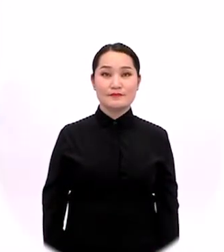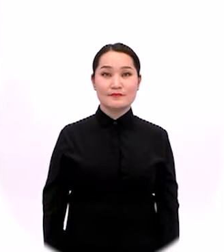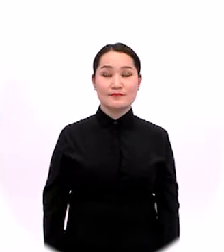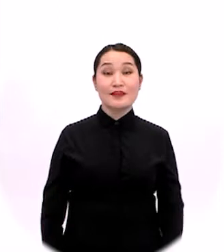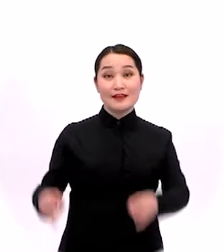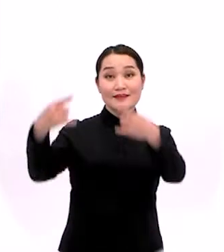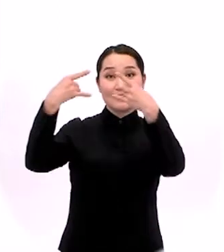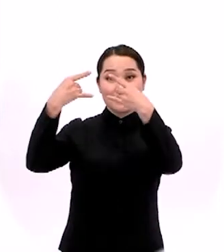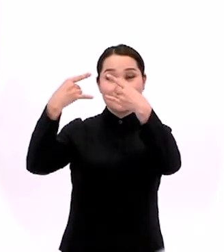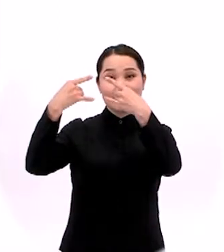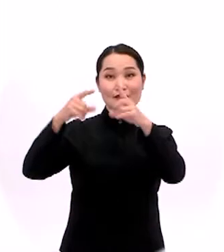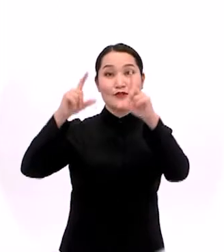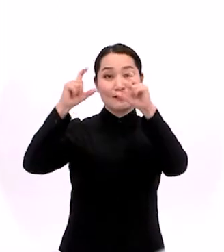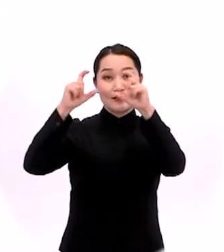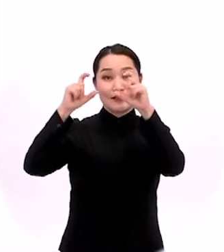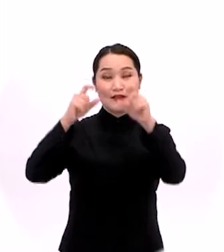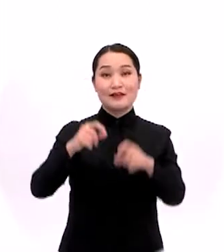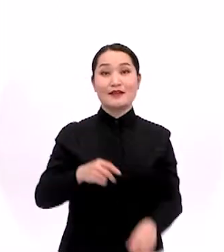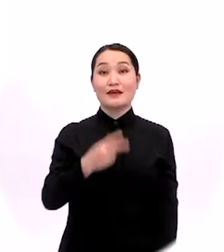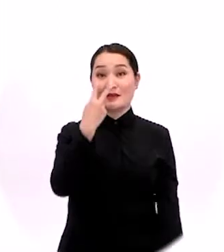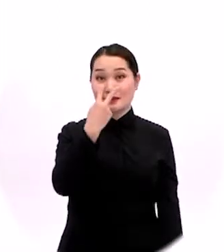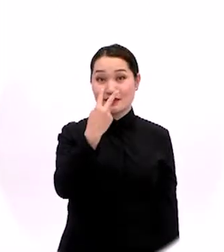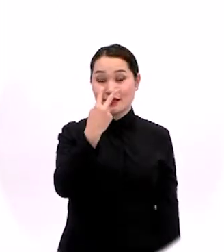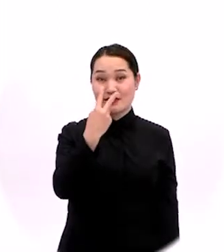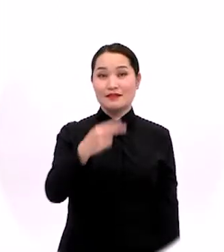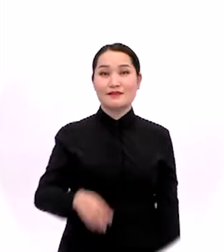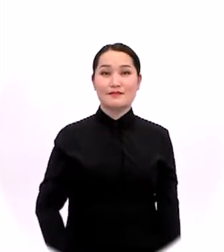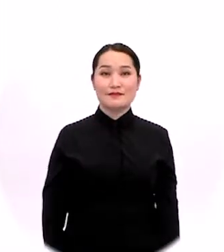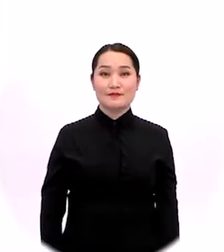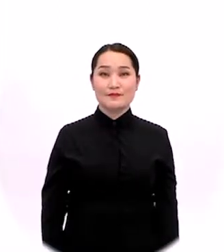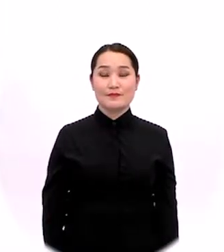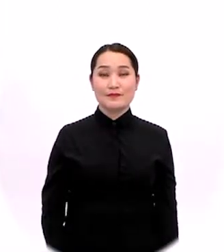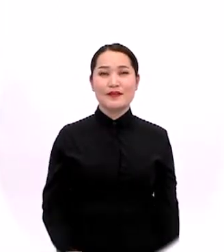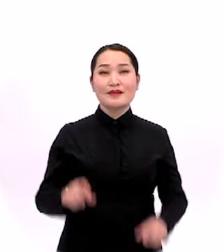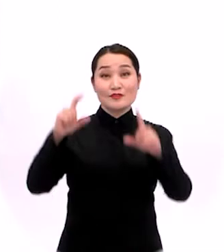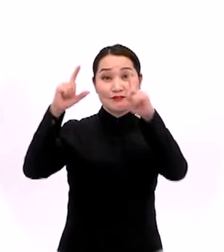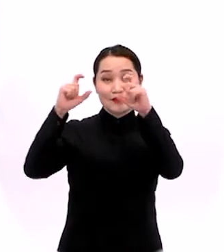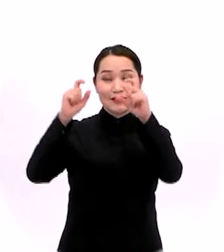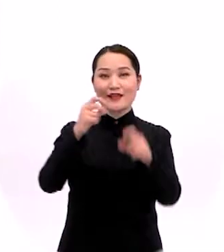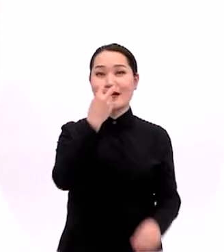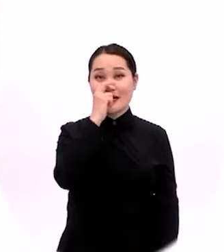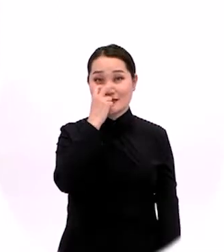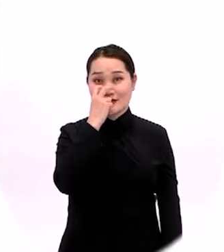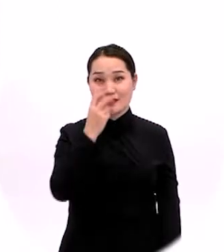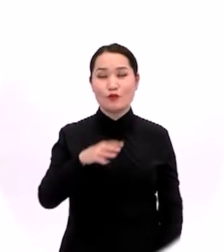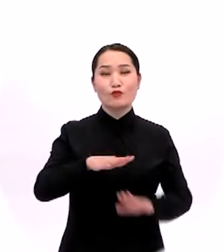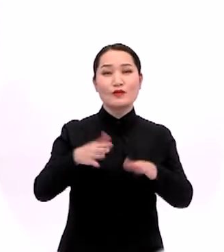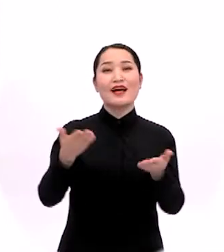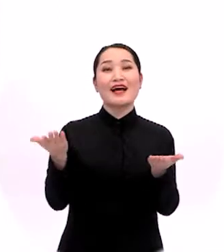Багш нь дэлгэцэнд зураг өгсөн байгаа. Зургийг ажиглаад хүүхдүүд маань